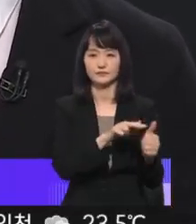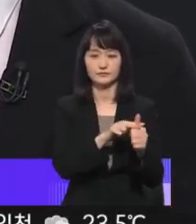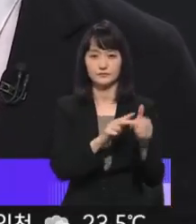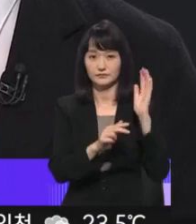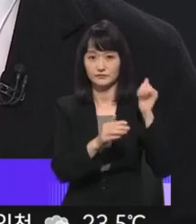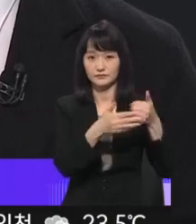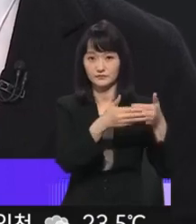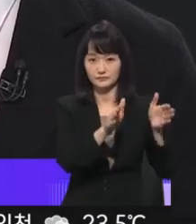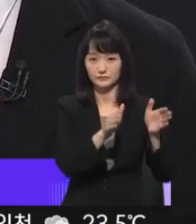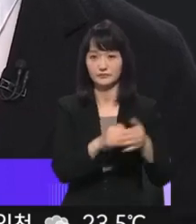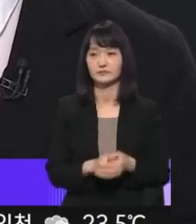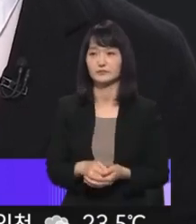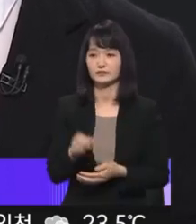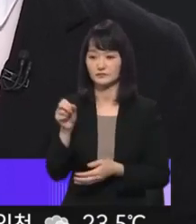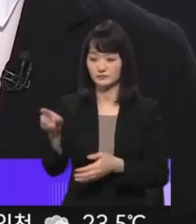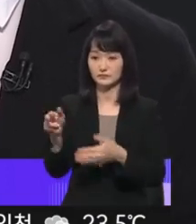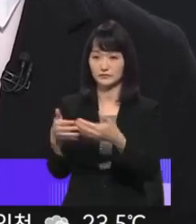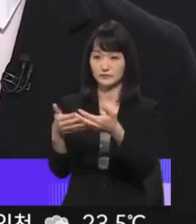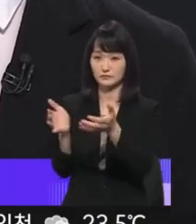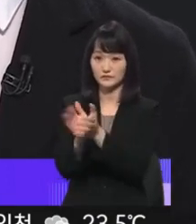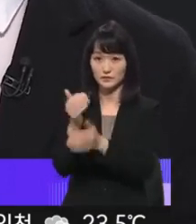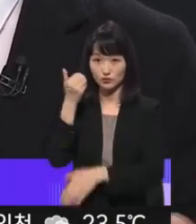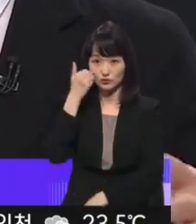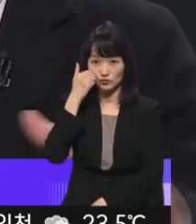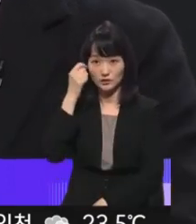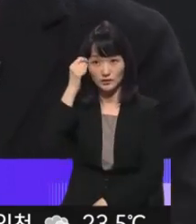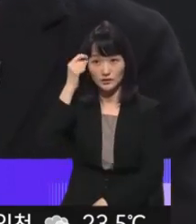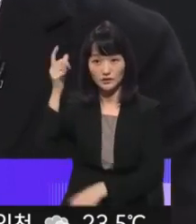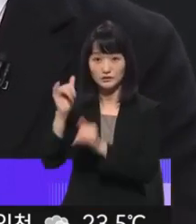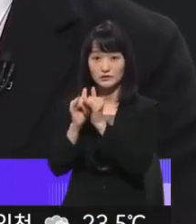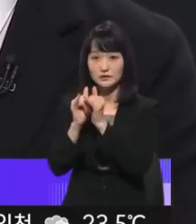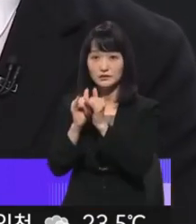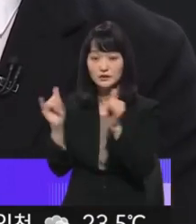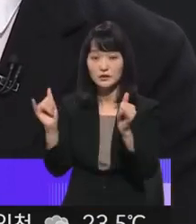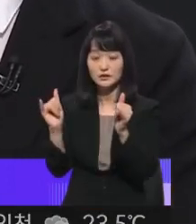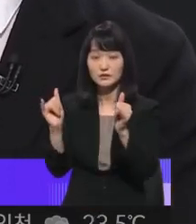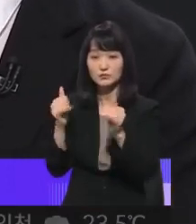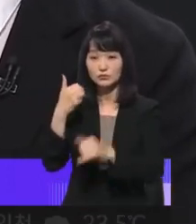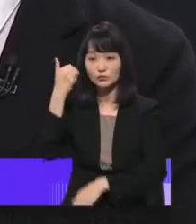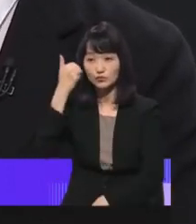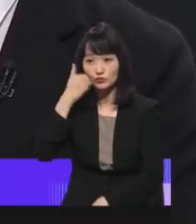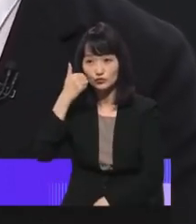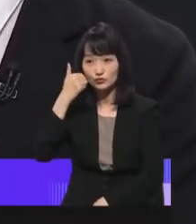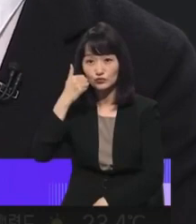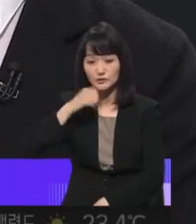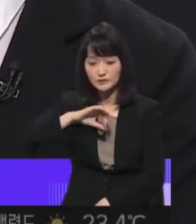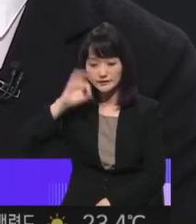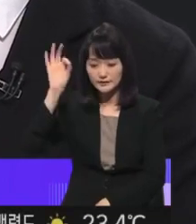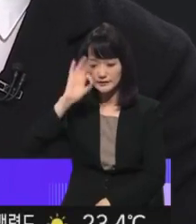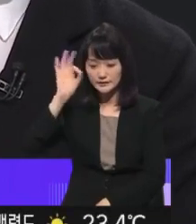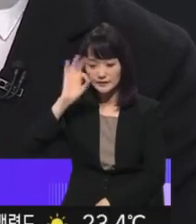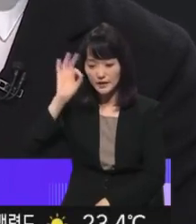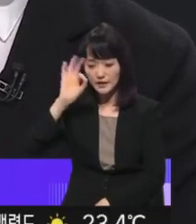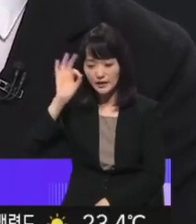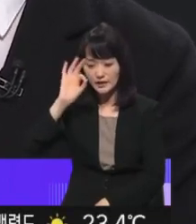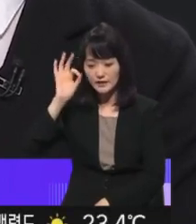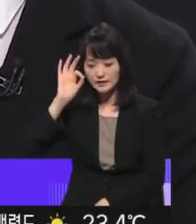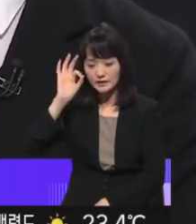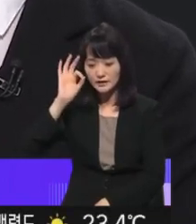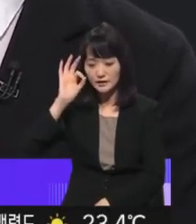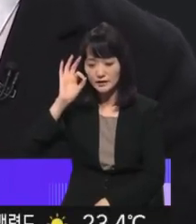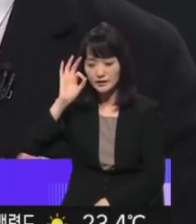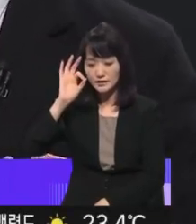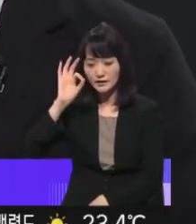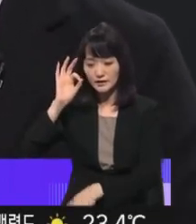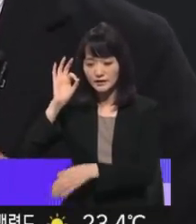우리 여당 여당에서 누가 훌륭한 중진 입니까 중지를 모아서 그런 사람들 좀 발굴한 발굴 유일한 편집이사 안에 그런 분들이 더